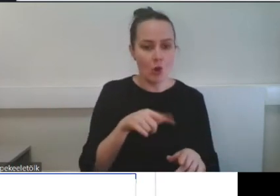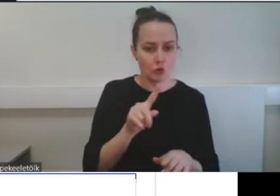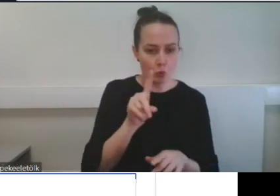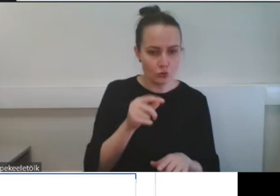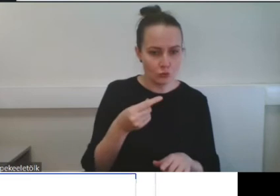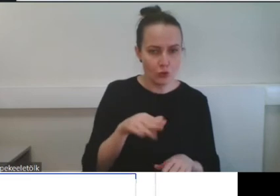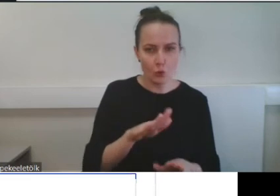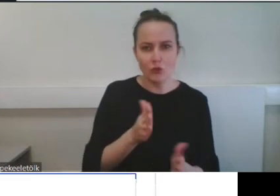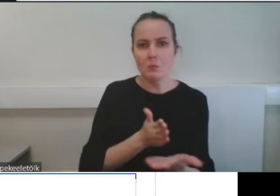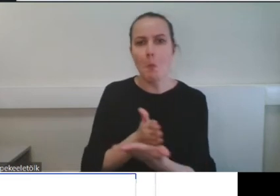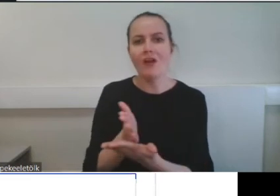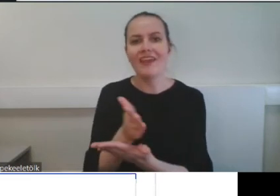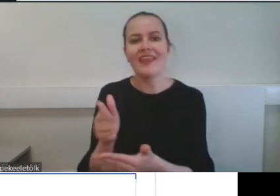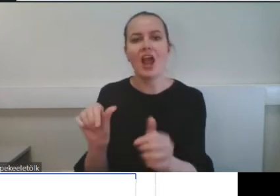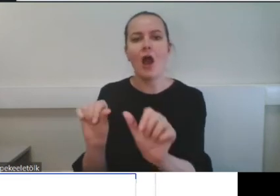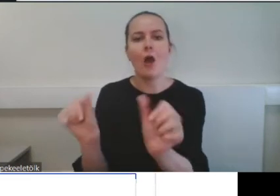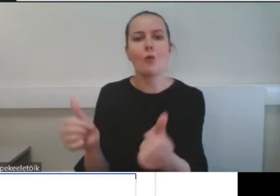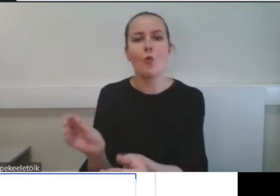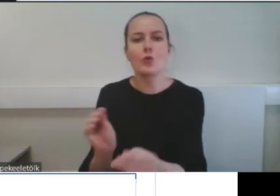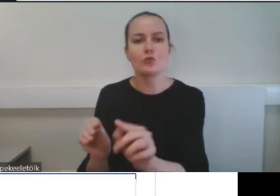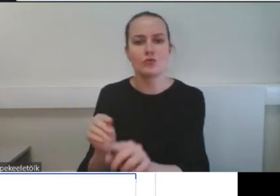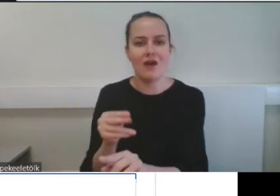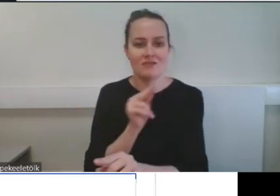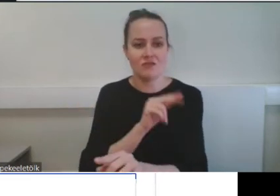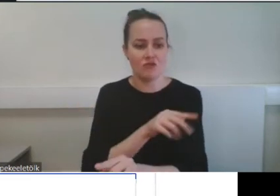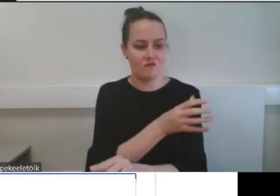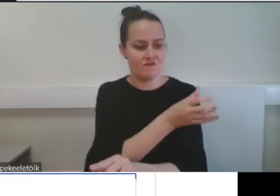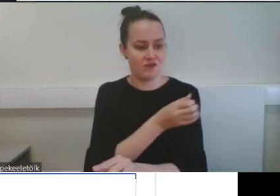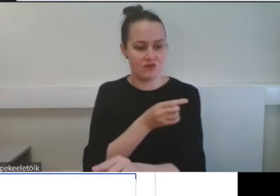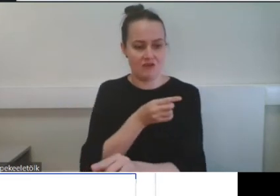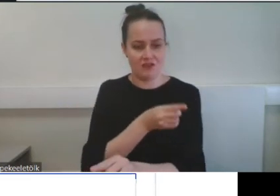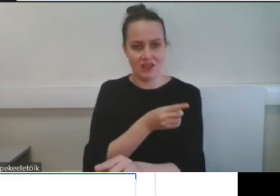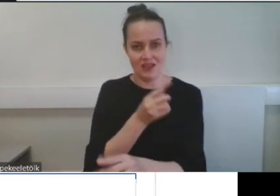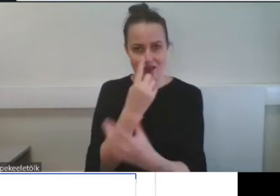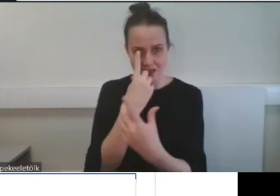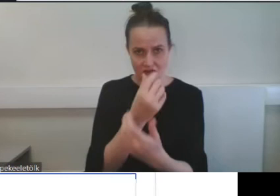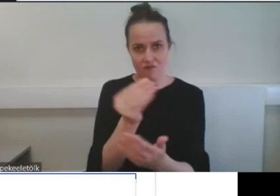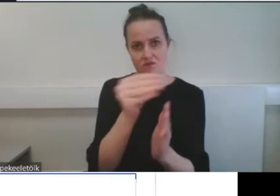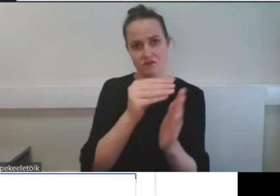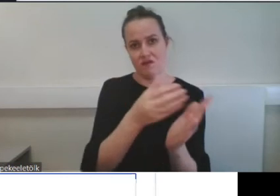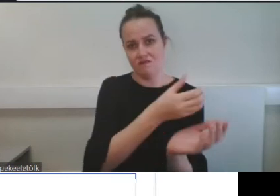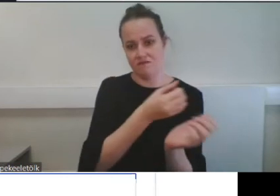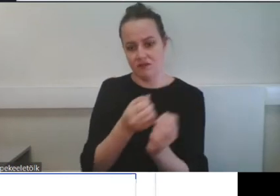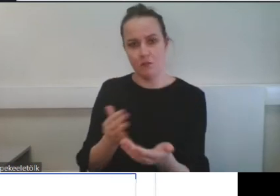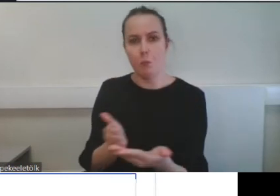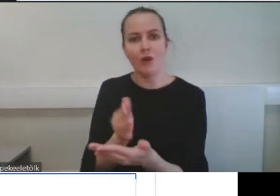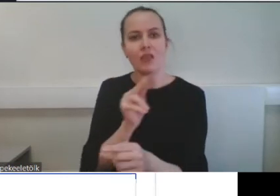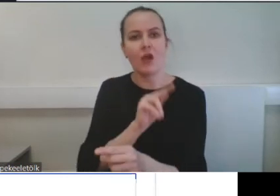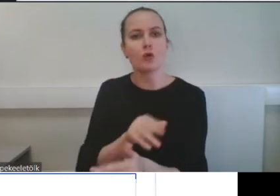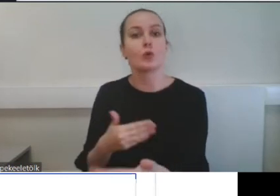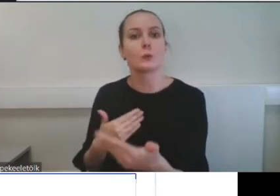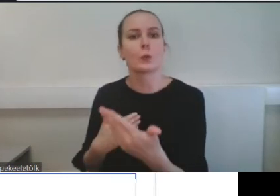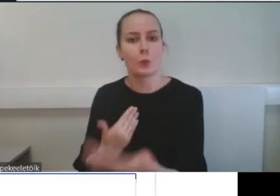sellised asjad nagu mälu ja keskendumine ja suhtlemine, kui vaadata neid kahte joonist kõrvuti, algavad